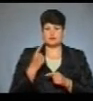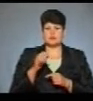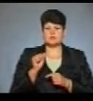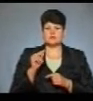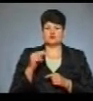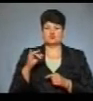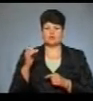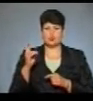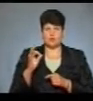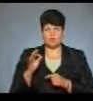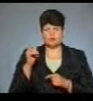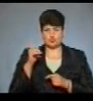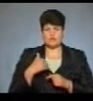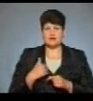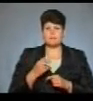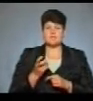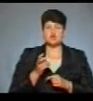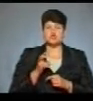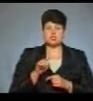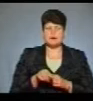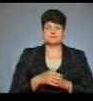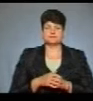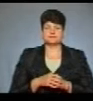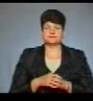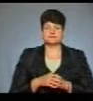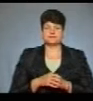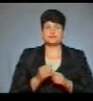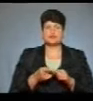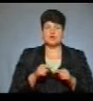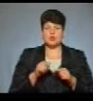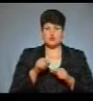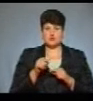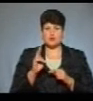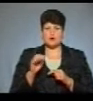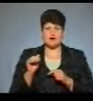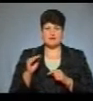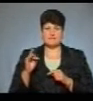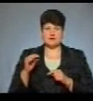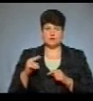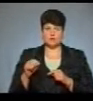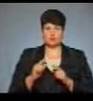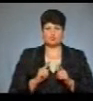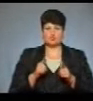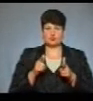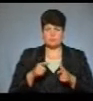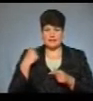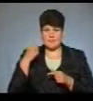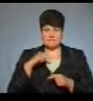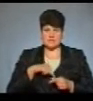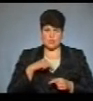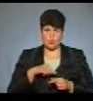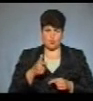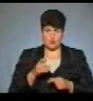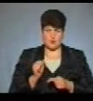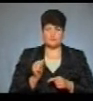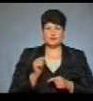Анастасія Чуйко із Чорткова. Я прийшла на цю кафедру поступити на психолога,